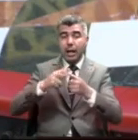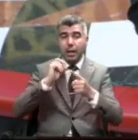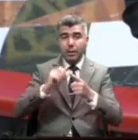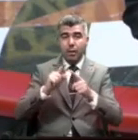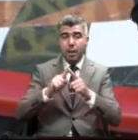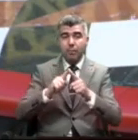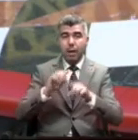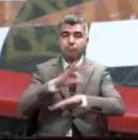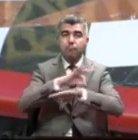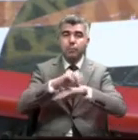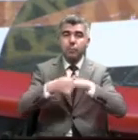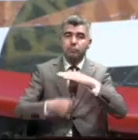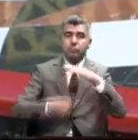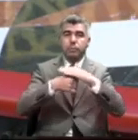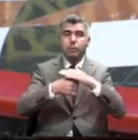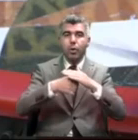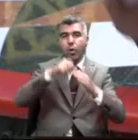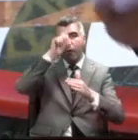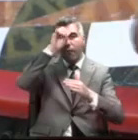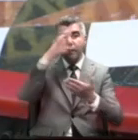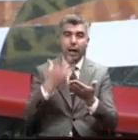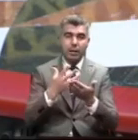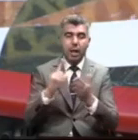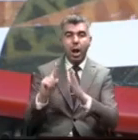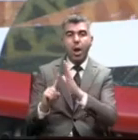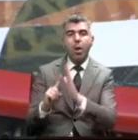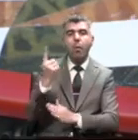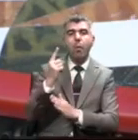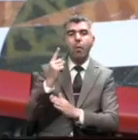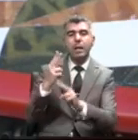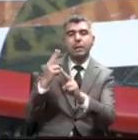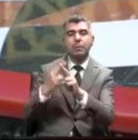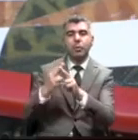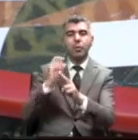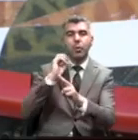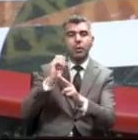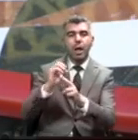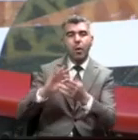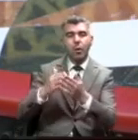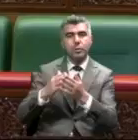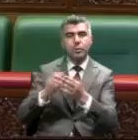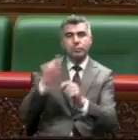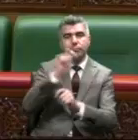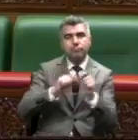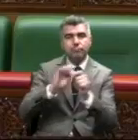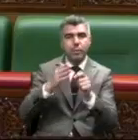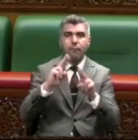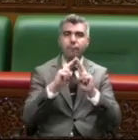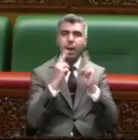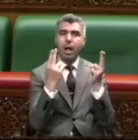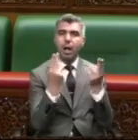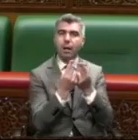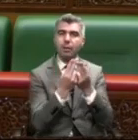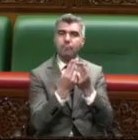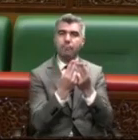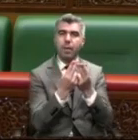المكتب الشريفي للفوسفات اللي هو رقم واحد بالنسبه لصناعه الاسمده في العالم ماشي غير